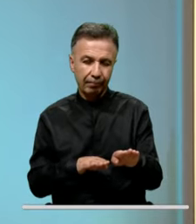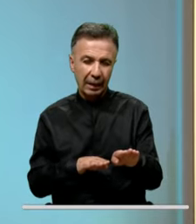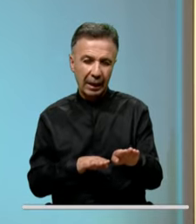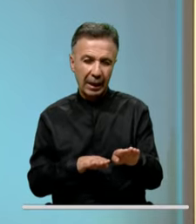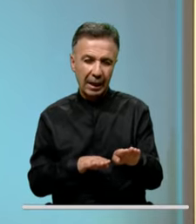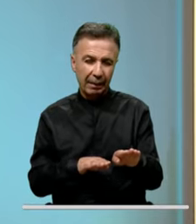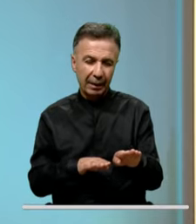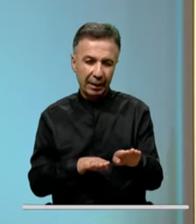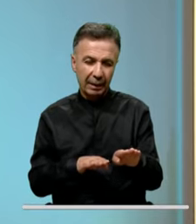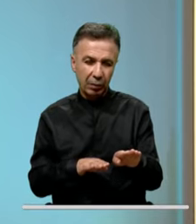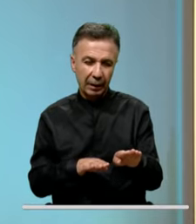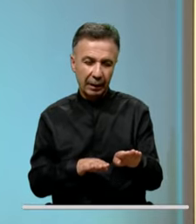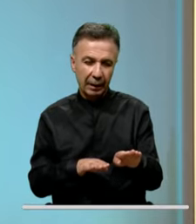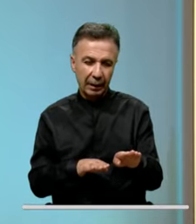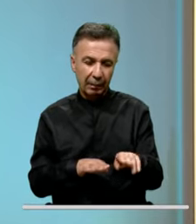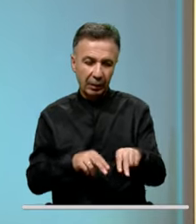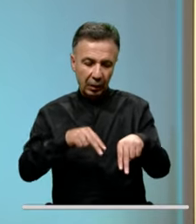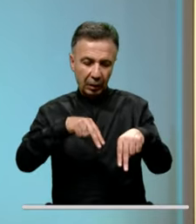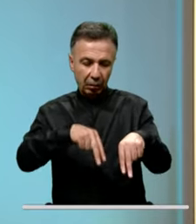gerisinde duruyor ise evet,